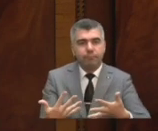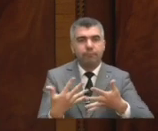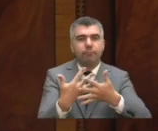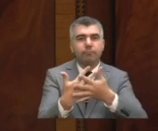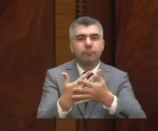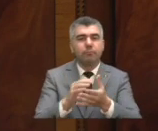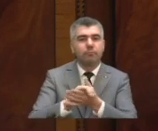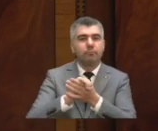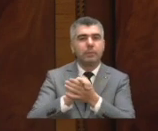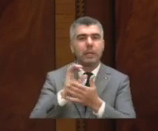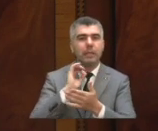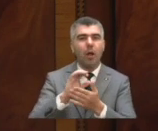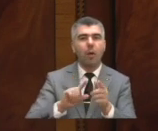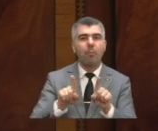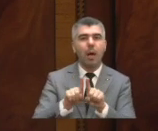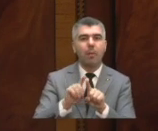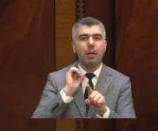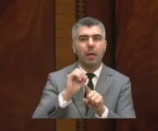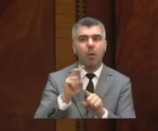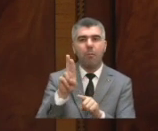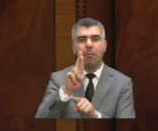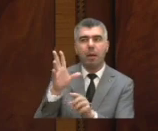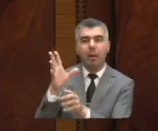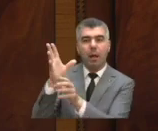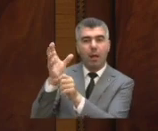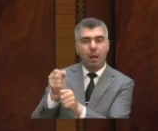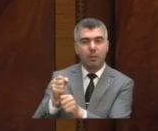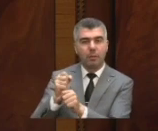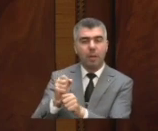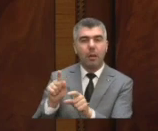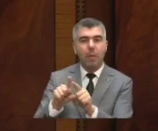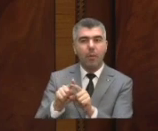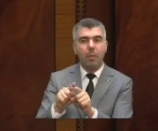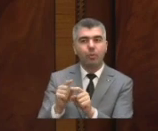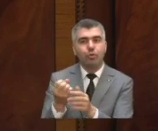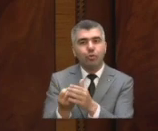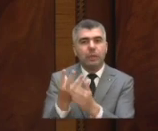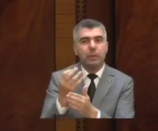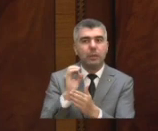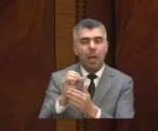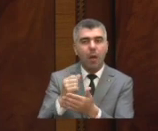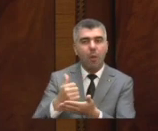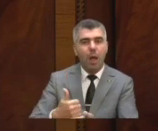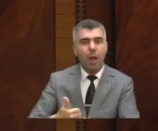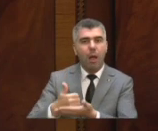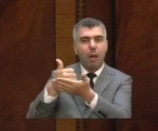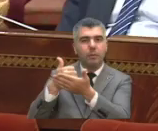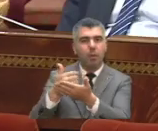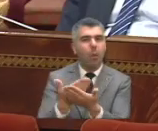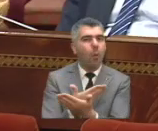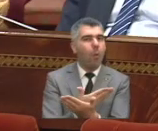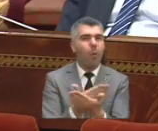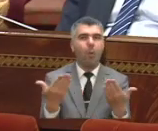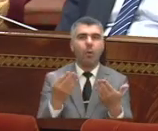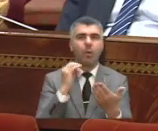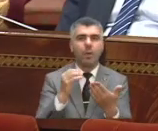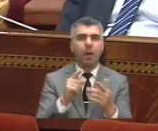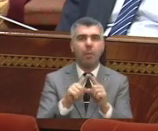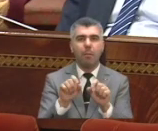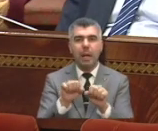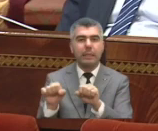بقياده ملكيه حكيمه بالتعامل السريع والفعال مع مخلفات الكارثه